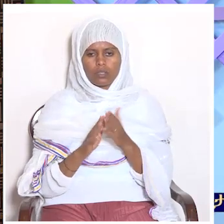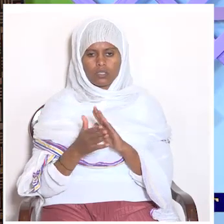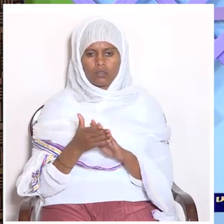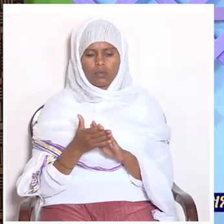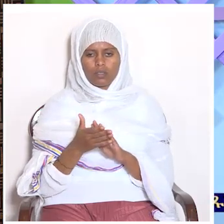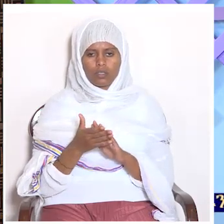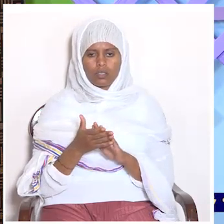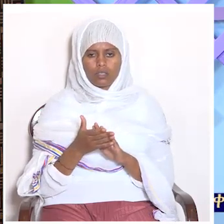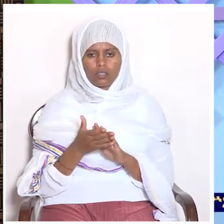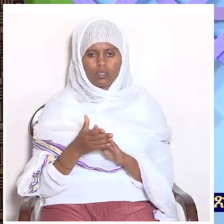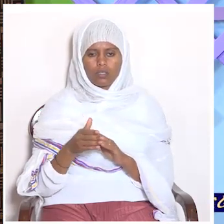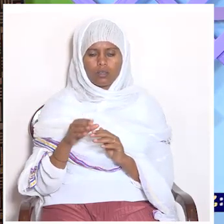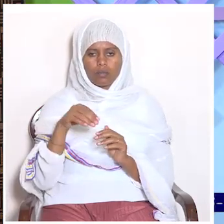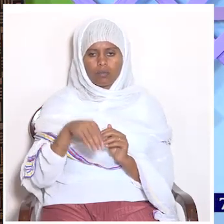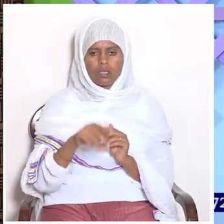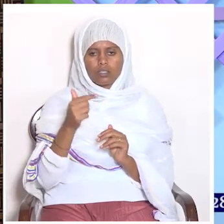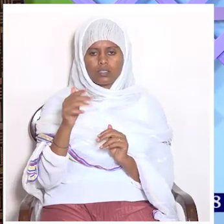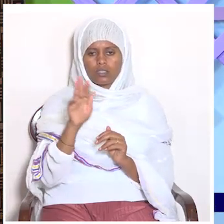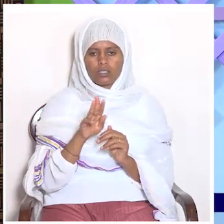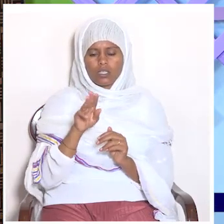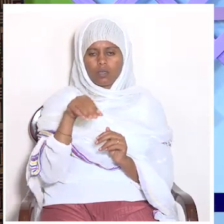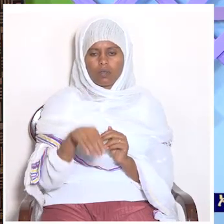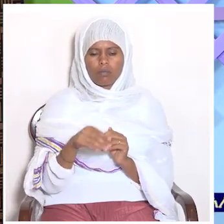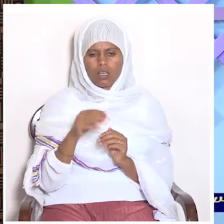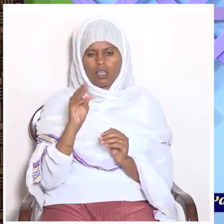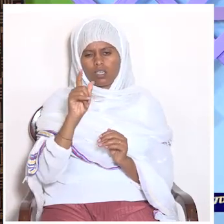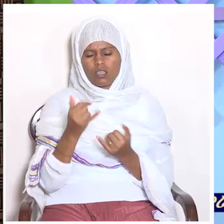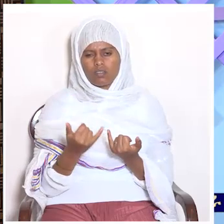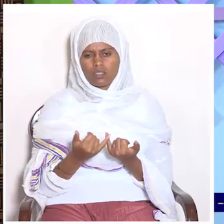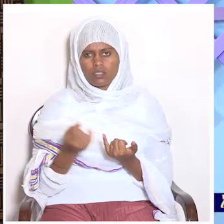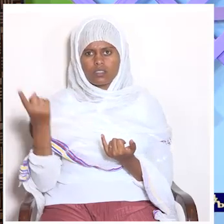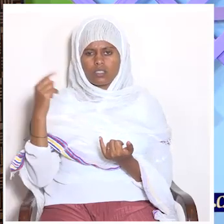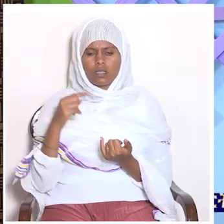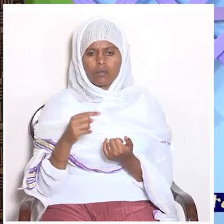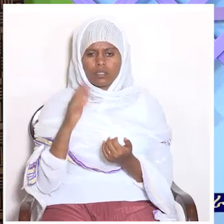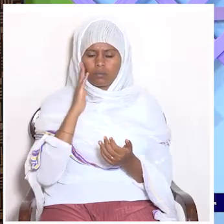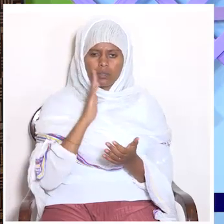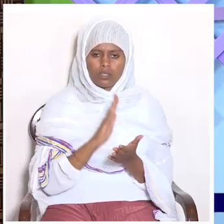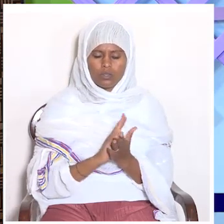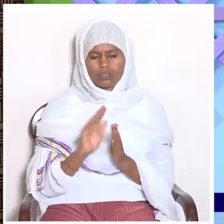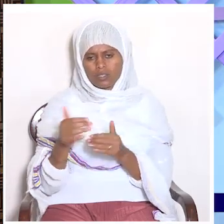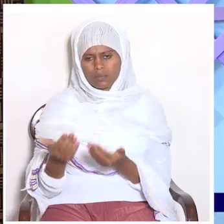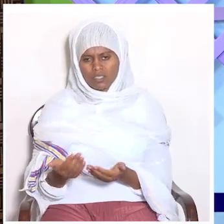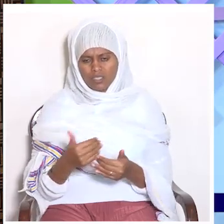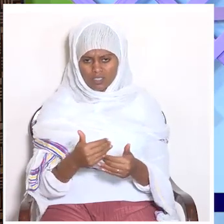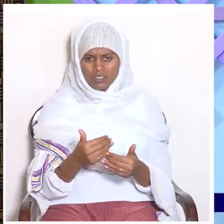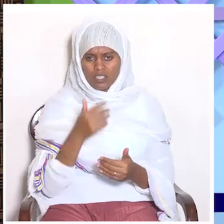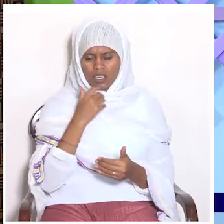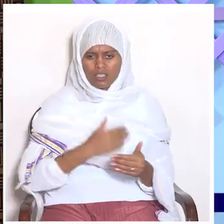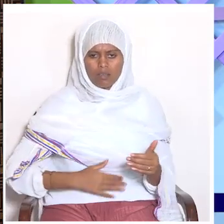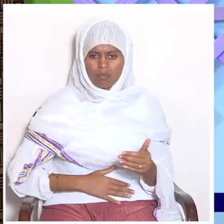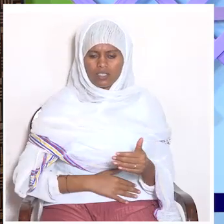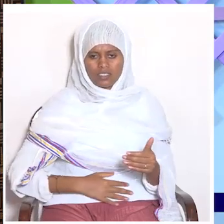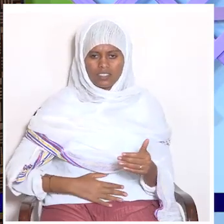ዝኾነት ቤተሰባ ባትሴባ ትበሃል ንሳ ኣንታ ሃና ሓብተይ እግዚኣብሔር ዳ ኣብ ምሕረቱ በፂሒ ክመስለኒ